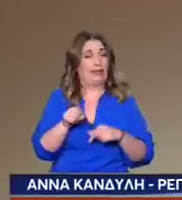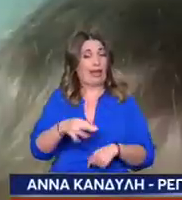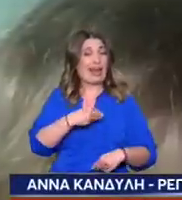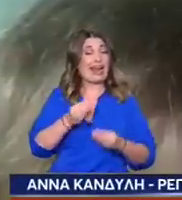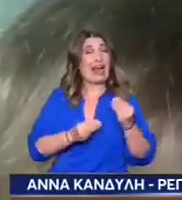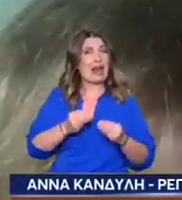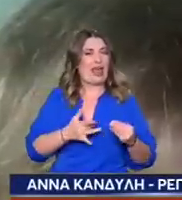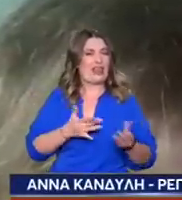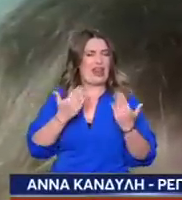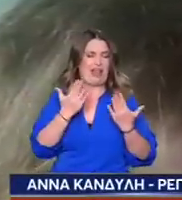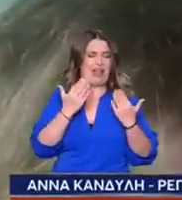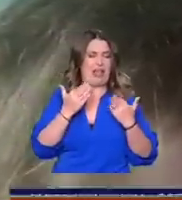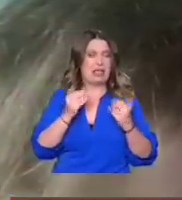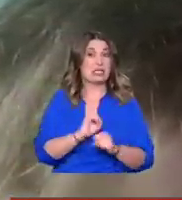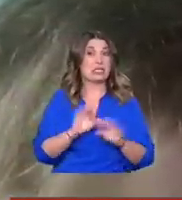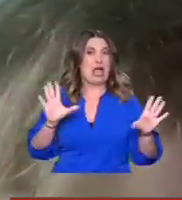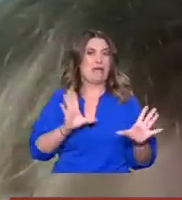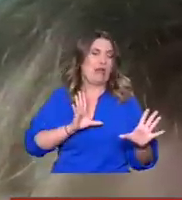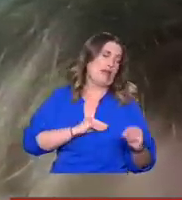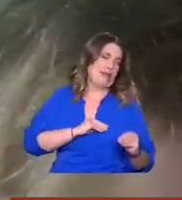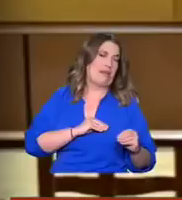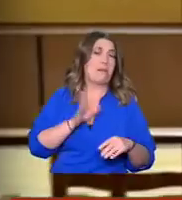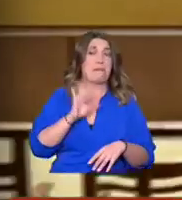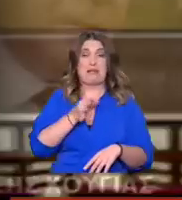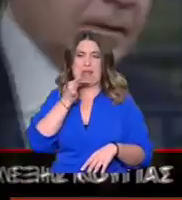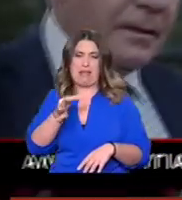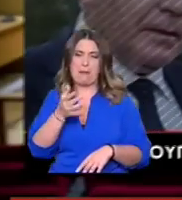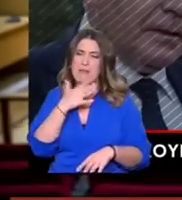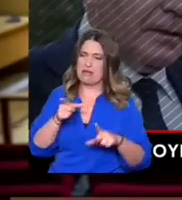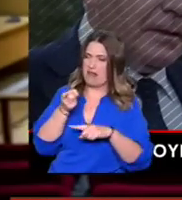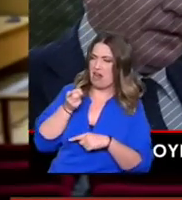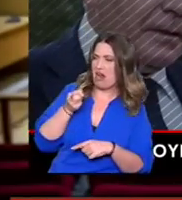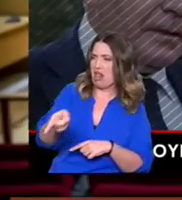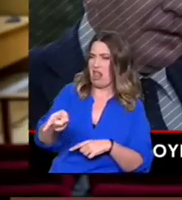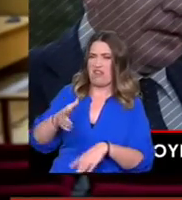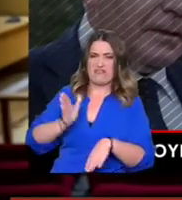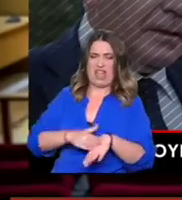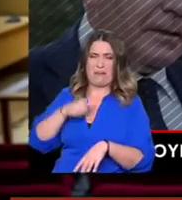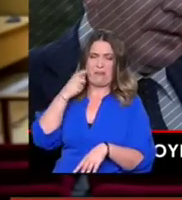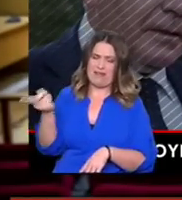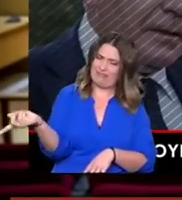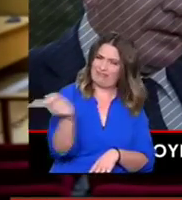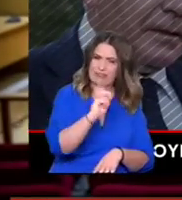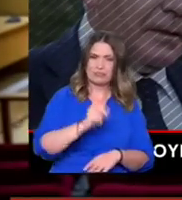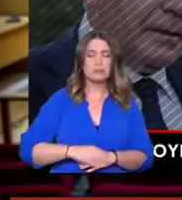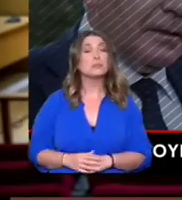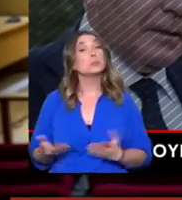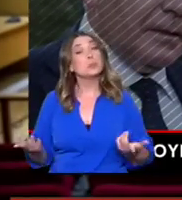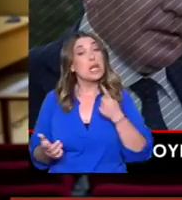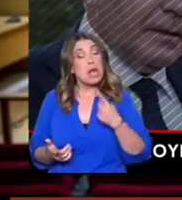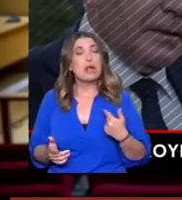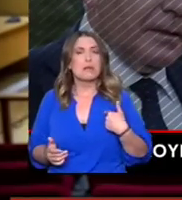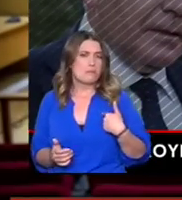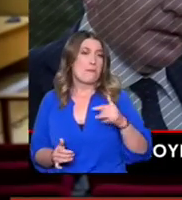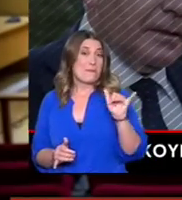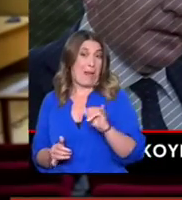Μάρτιο του 2021. Κάτι πάντως που η ίδια το πρωί αρνήθηκε. Με πήραν τηλέφωνο την Πέμπτη που έγινε η εισαγωγή. Την Παρασκευή με